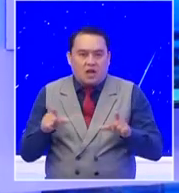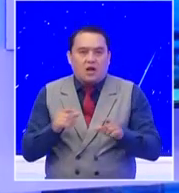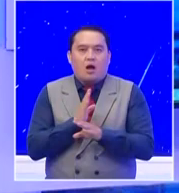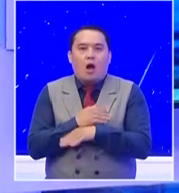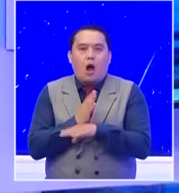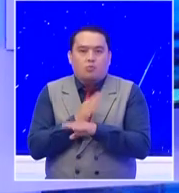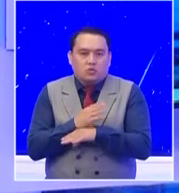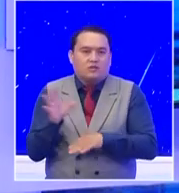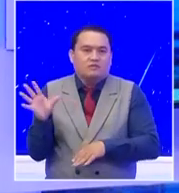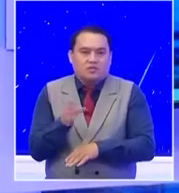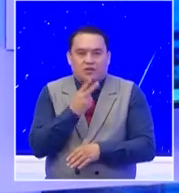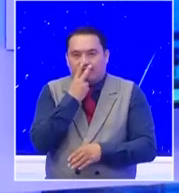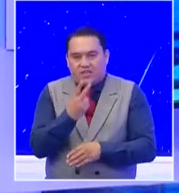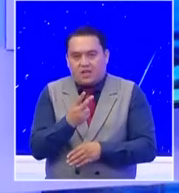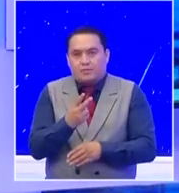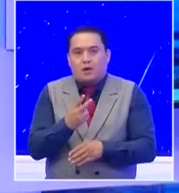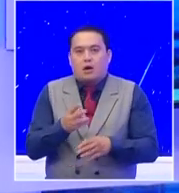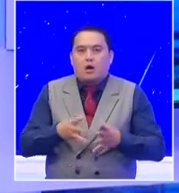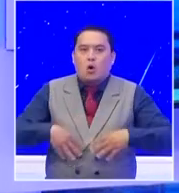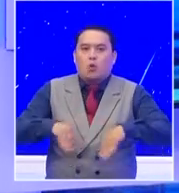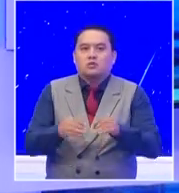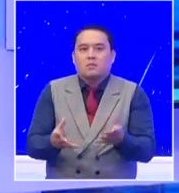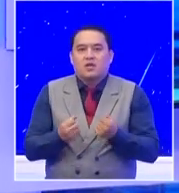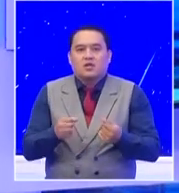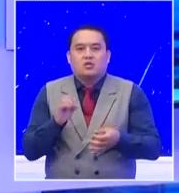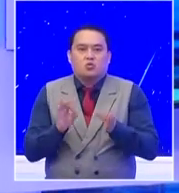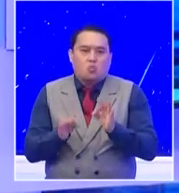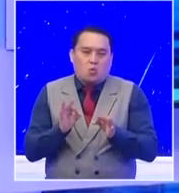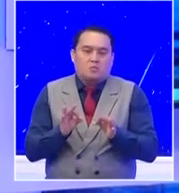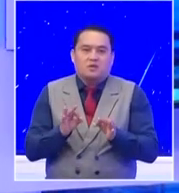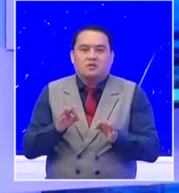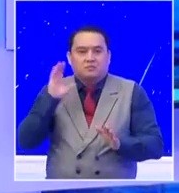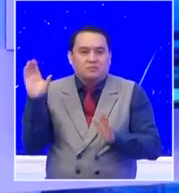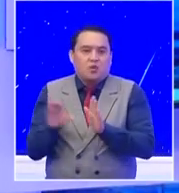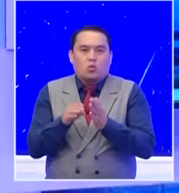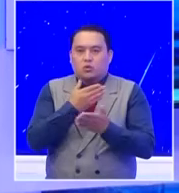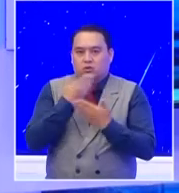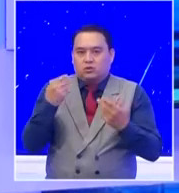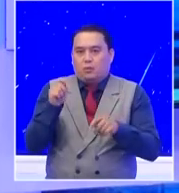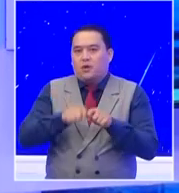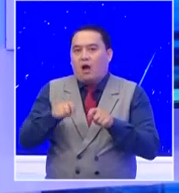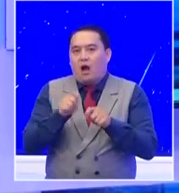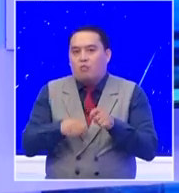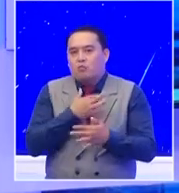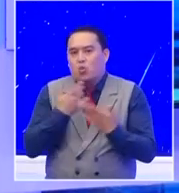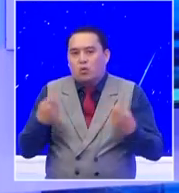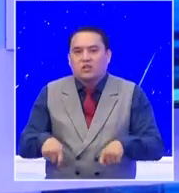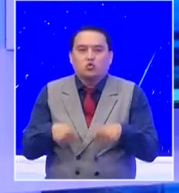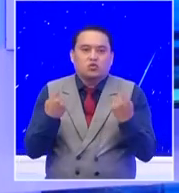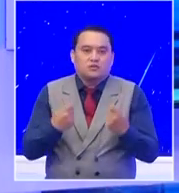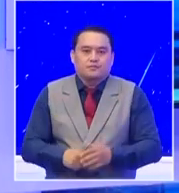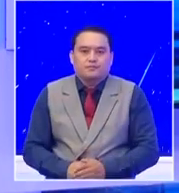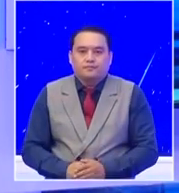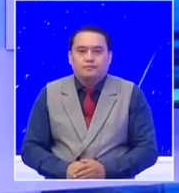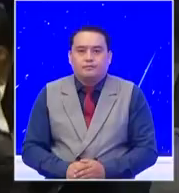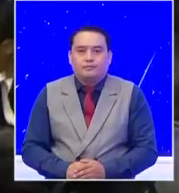Однако капшигайцам, по всей видимости, общепринятые нормы не писаны. Рейдовая проверка выявила множество нарушений.